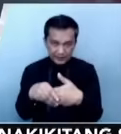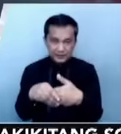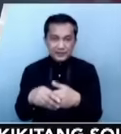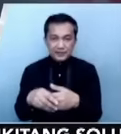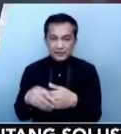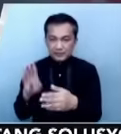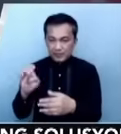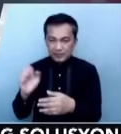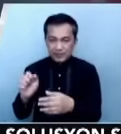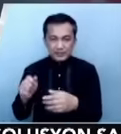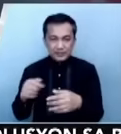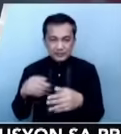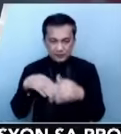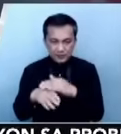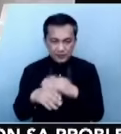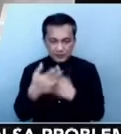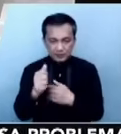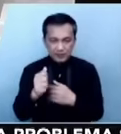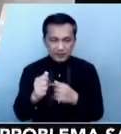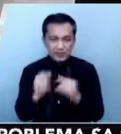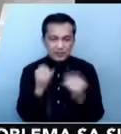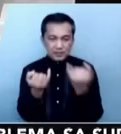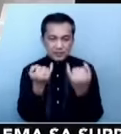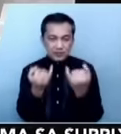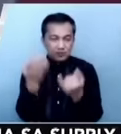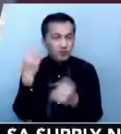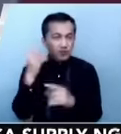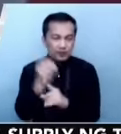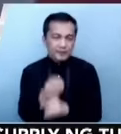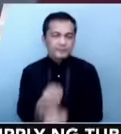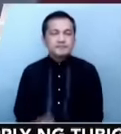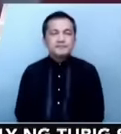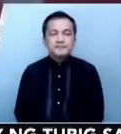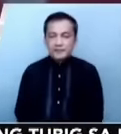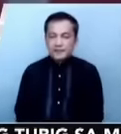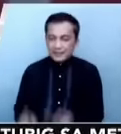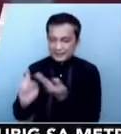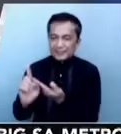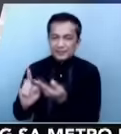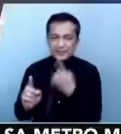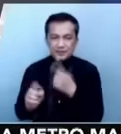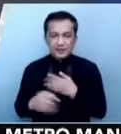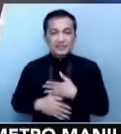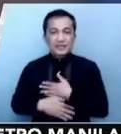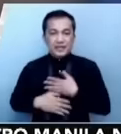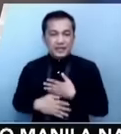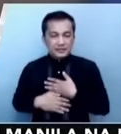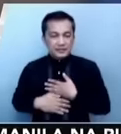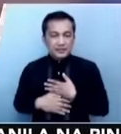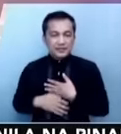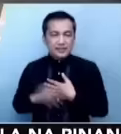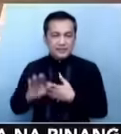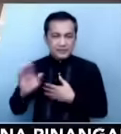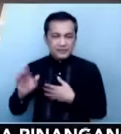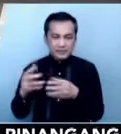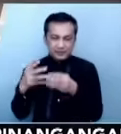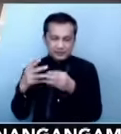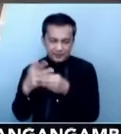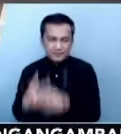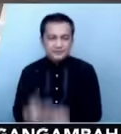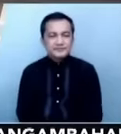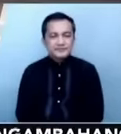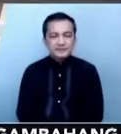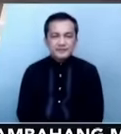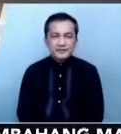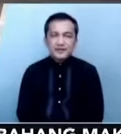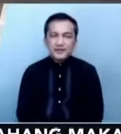GMA Integrated News interviews noong Oktubre, sinabi niyang ine-enjoy pa raw nila ang kanilang engagement. Wala pang